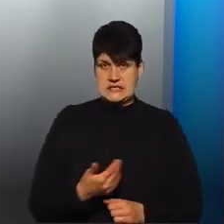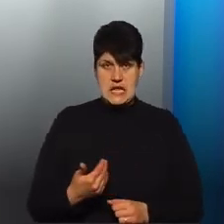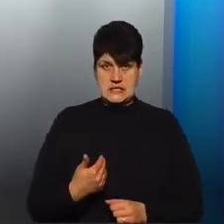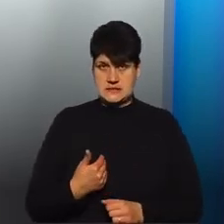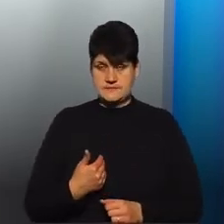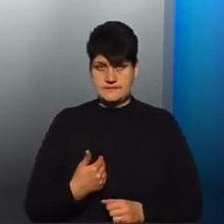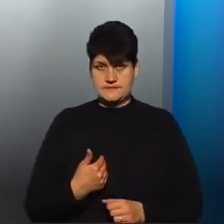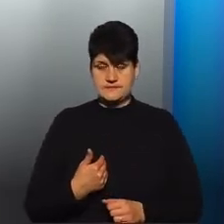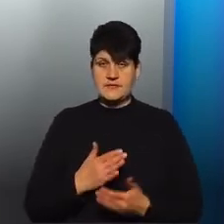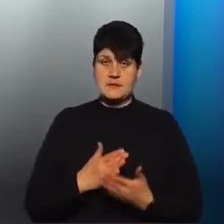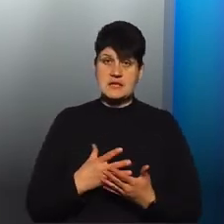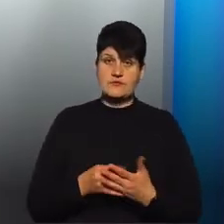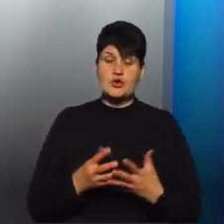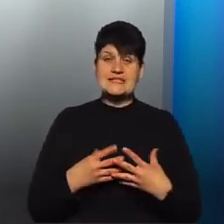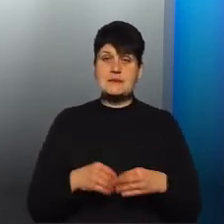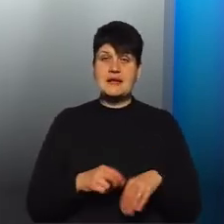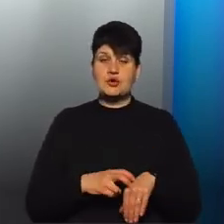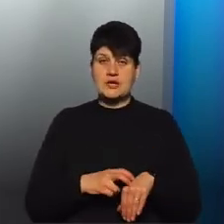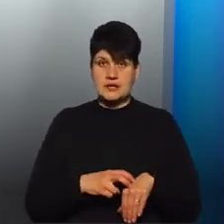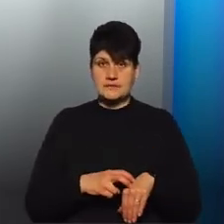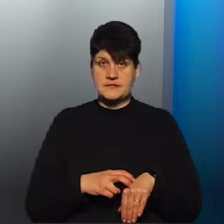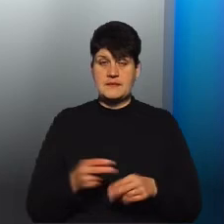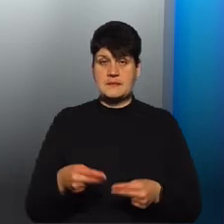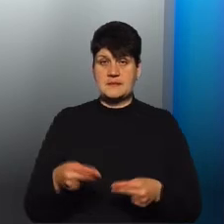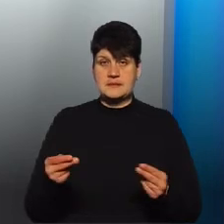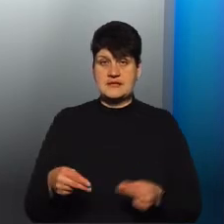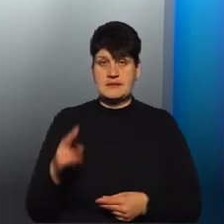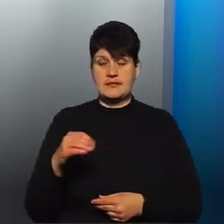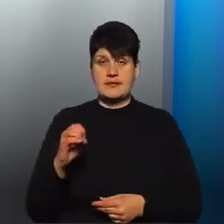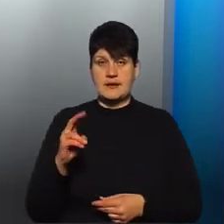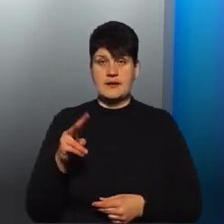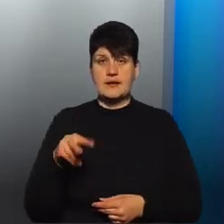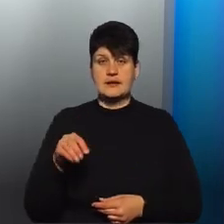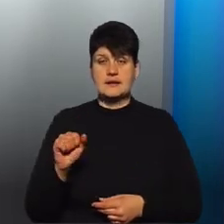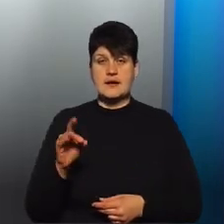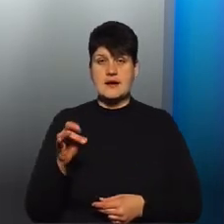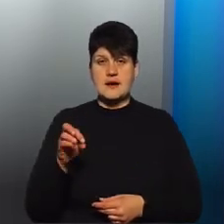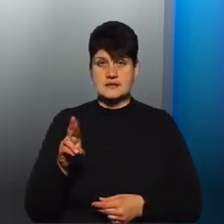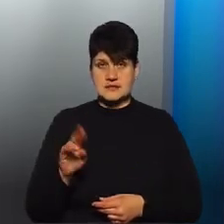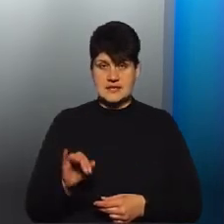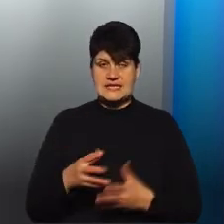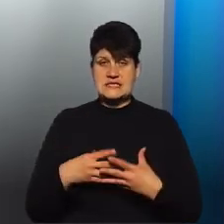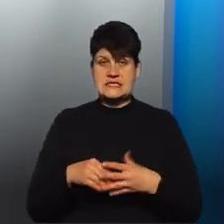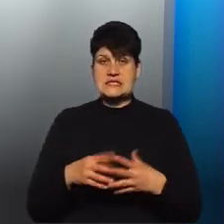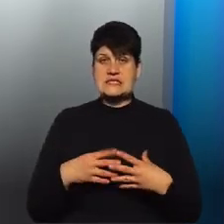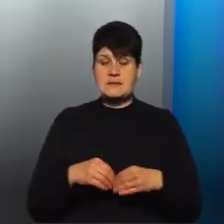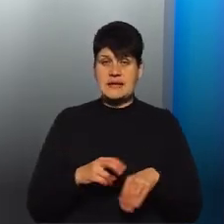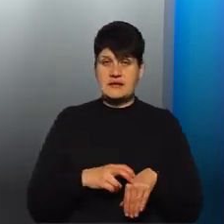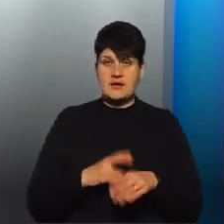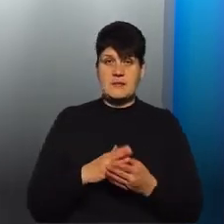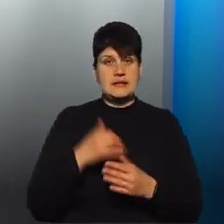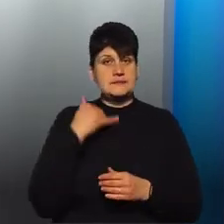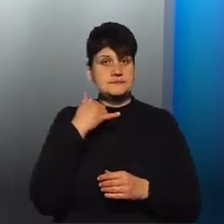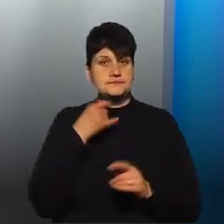має свого сімейного лікаря, він підписував декларацію своїм сімейним лікарем. Так, і ви маєте і телефонний зв'язок, так, щоб